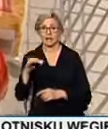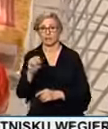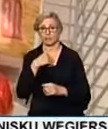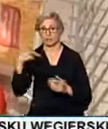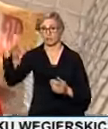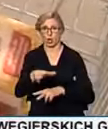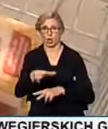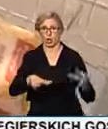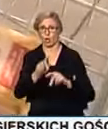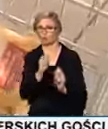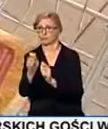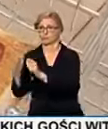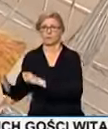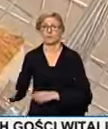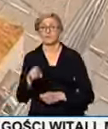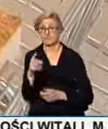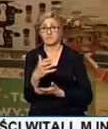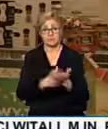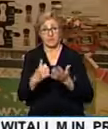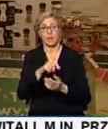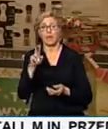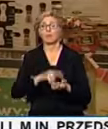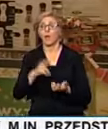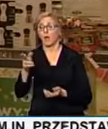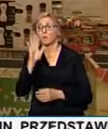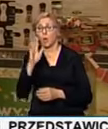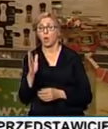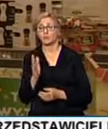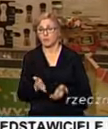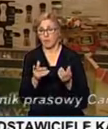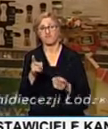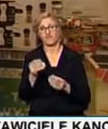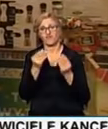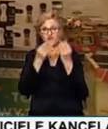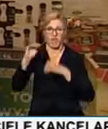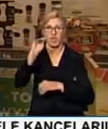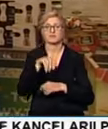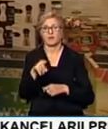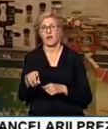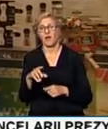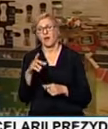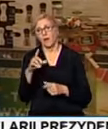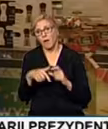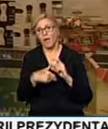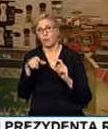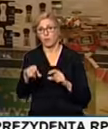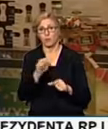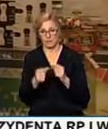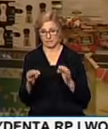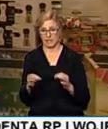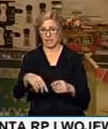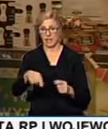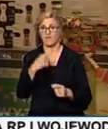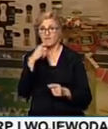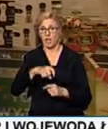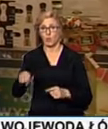3000 rodzin rzeczywiście te zbiórki na Boże Narodzenie są nieco obfitsze ale PŻ ta obecna wielkanocna